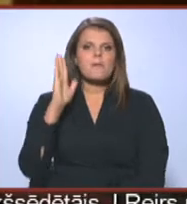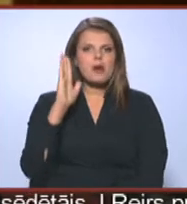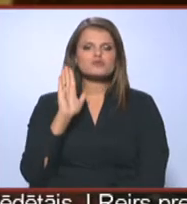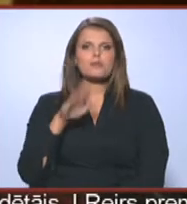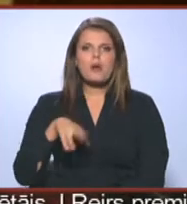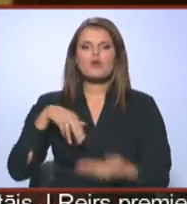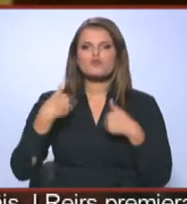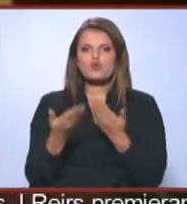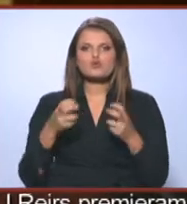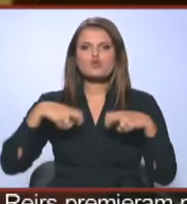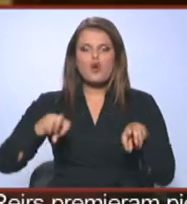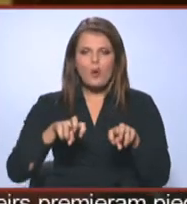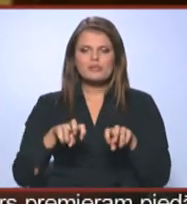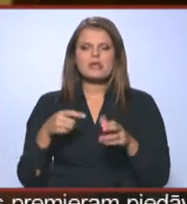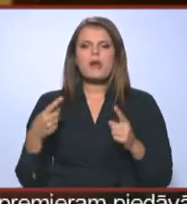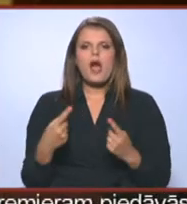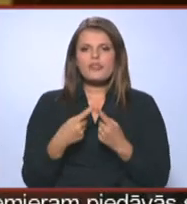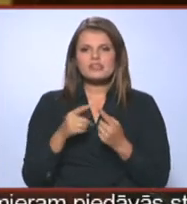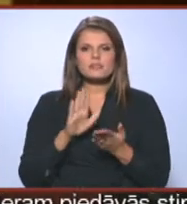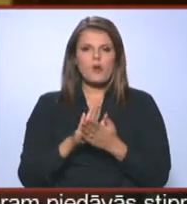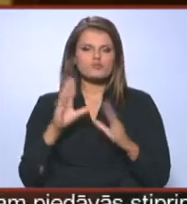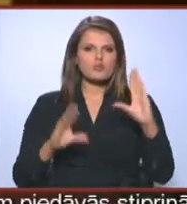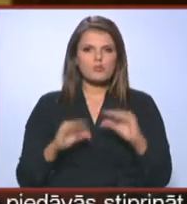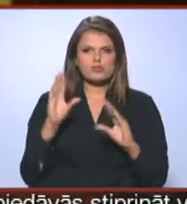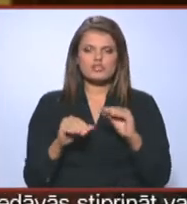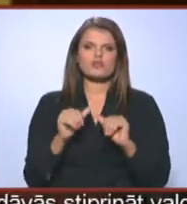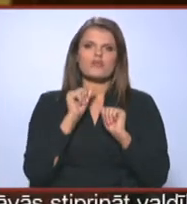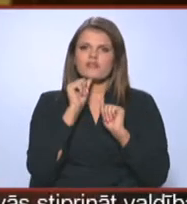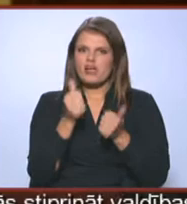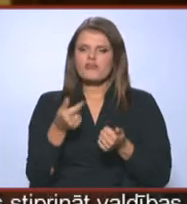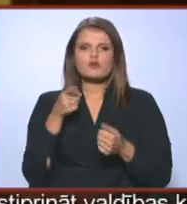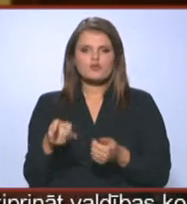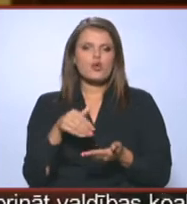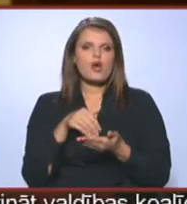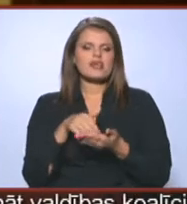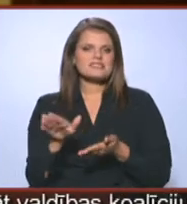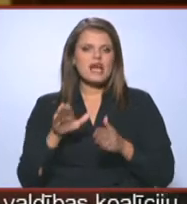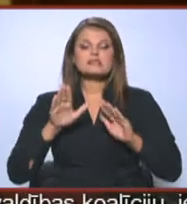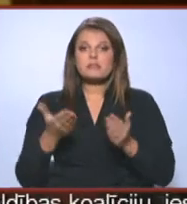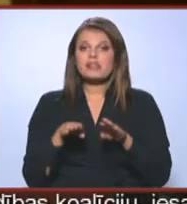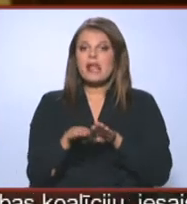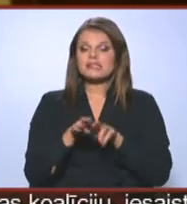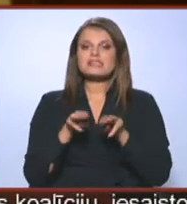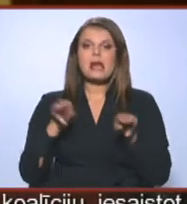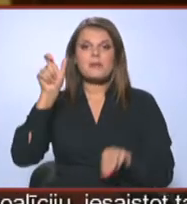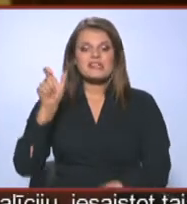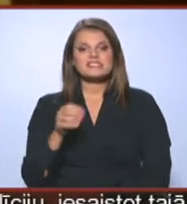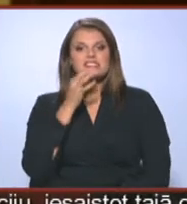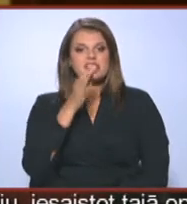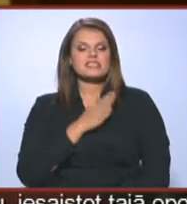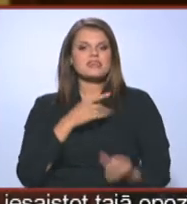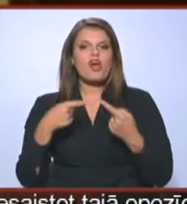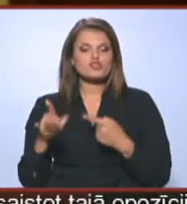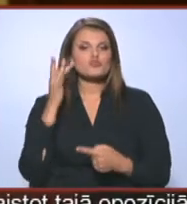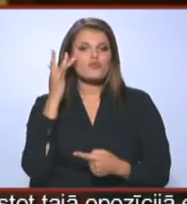par nodošanu komisijām attiecībās budžeta izgāst nav iespējams, taču līdzīgi kā ministrs pauda savu atšķirīgo viedokli, mēs šobrīd